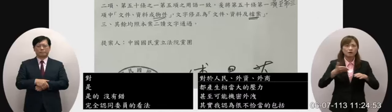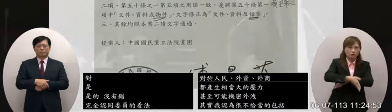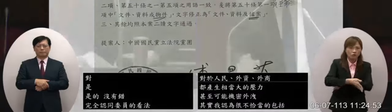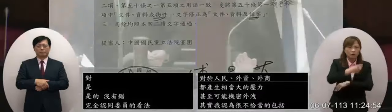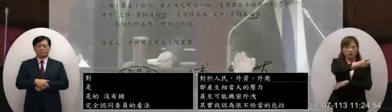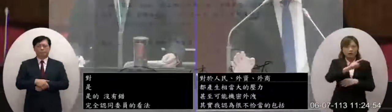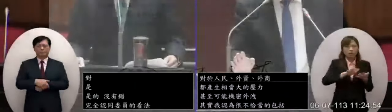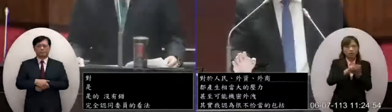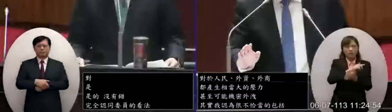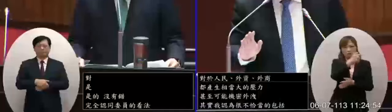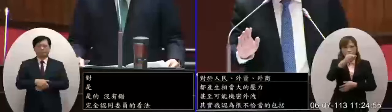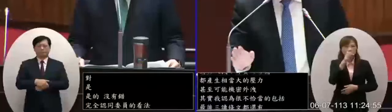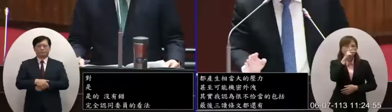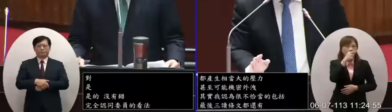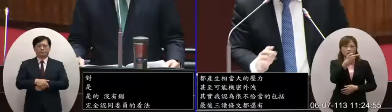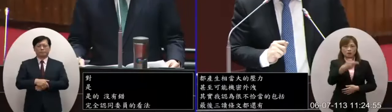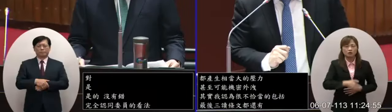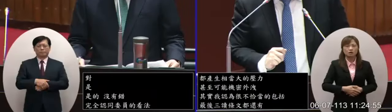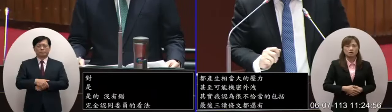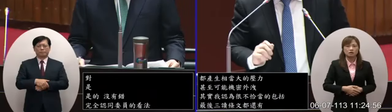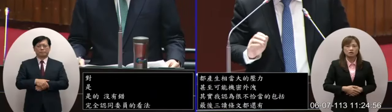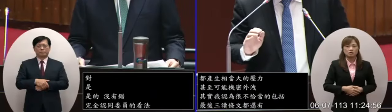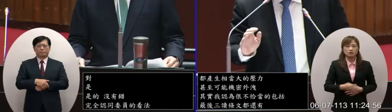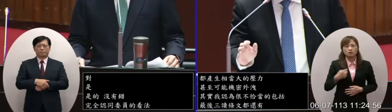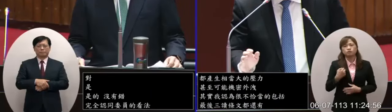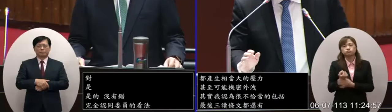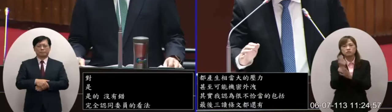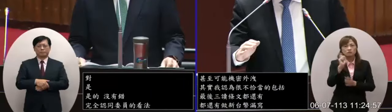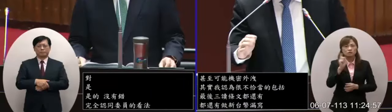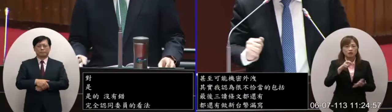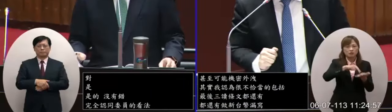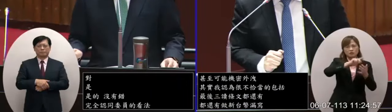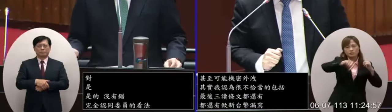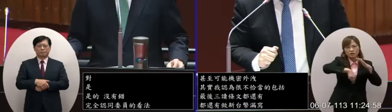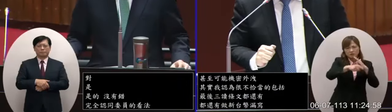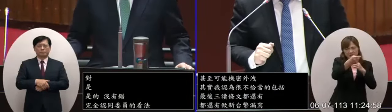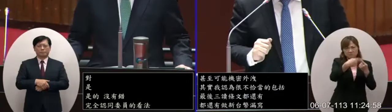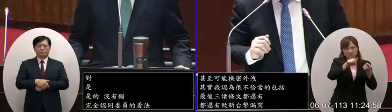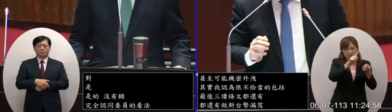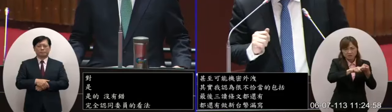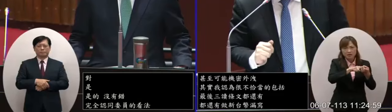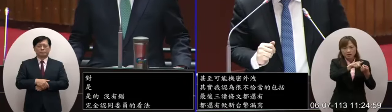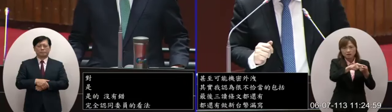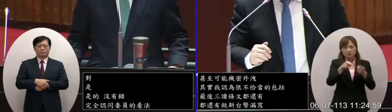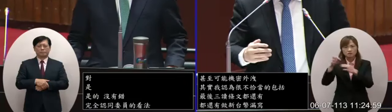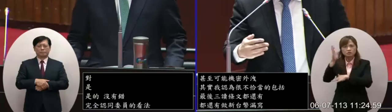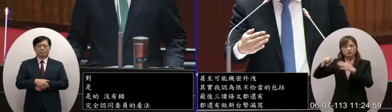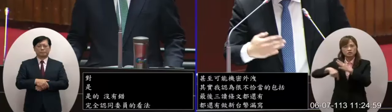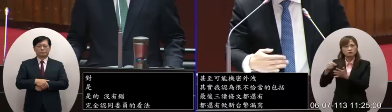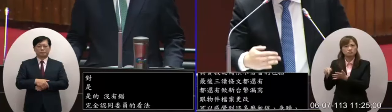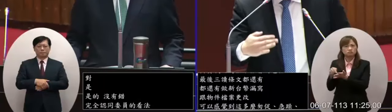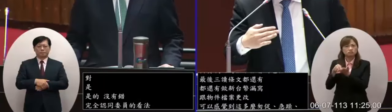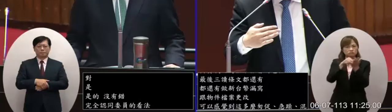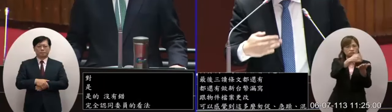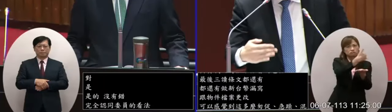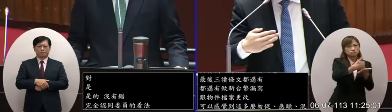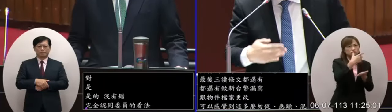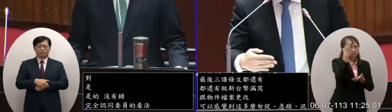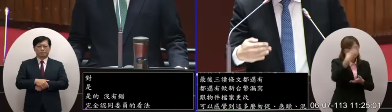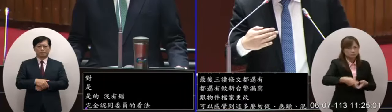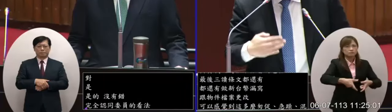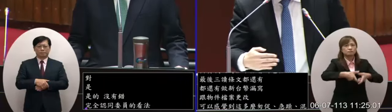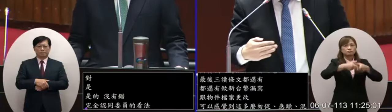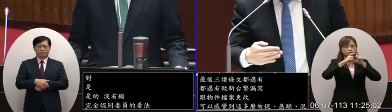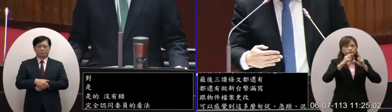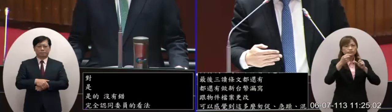以里面错误百出的状况下，我其实支持立法院其实应该接受行政院的复议，再回到院会